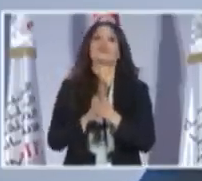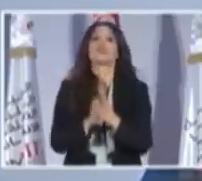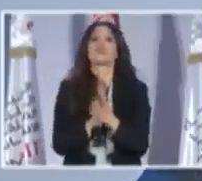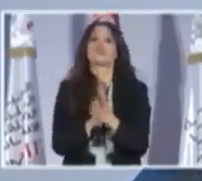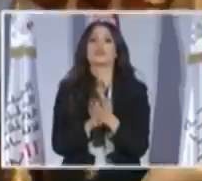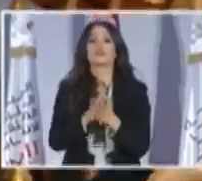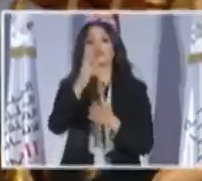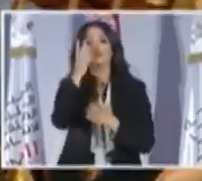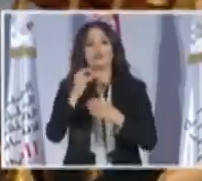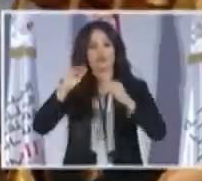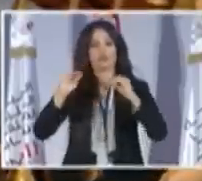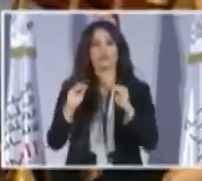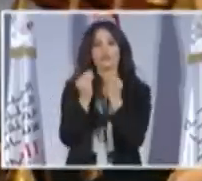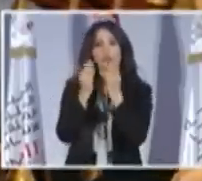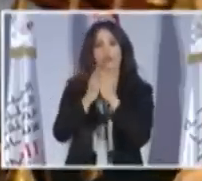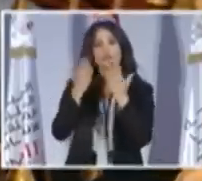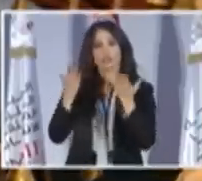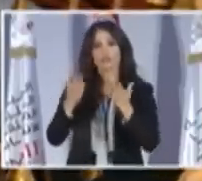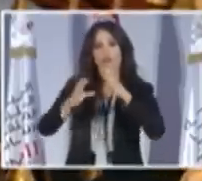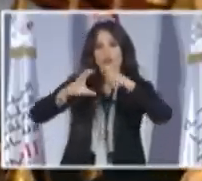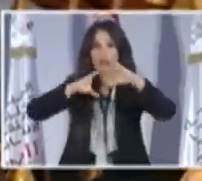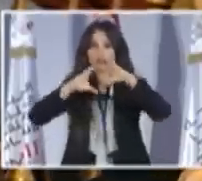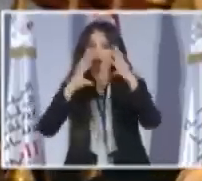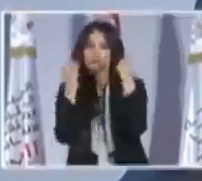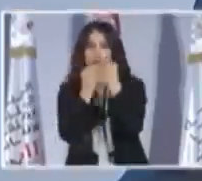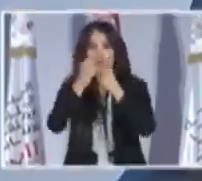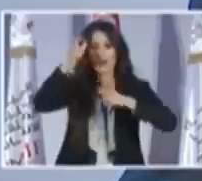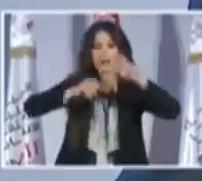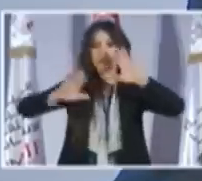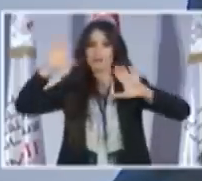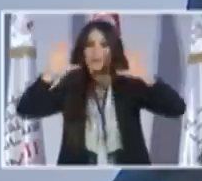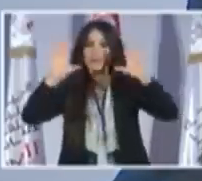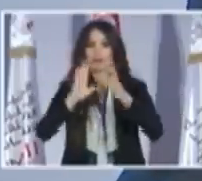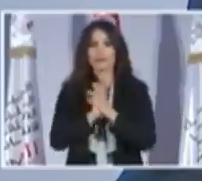بدايه من اليوم في التواصل مع المترشحين